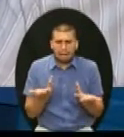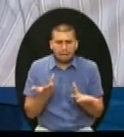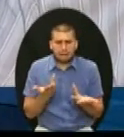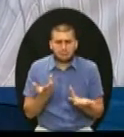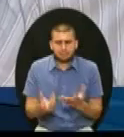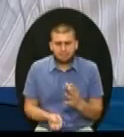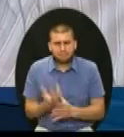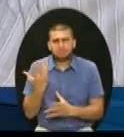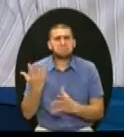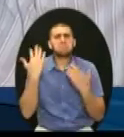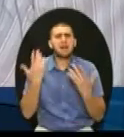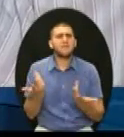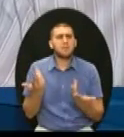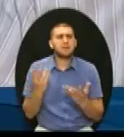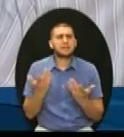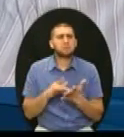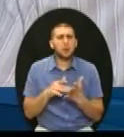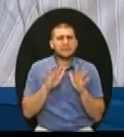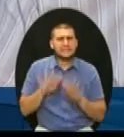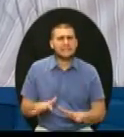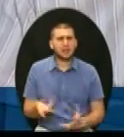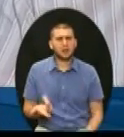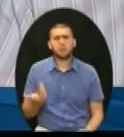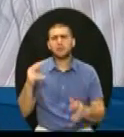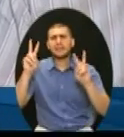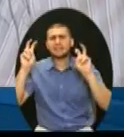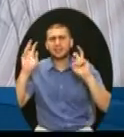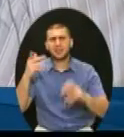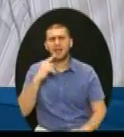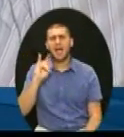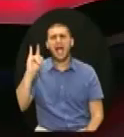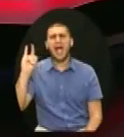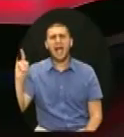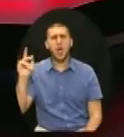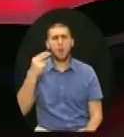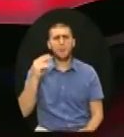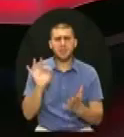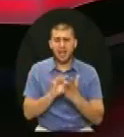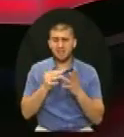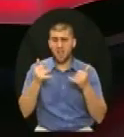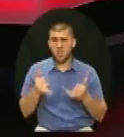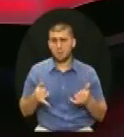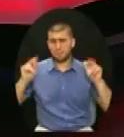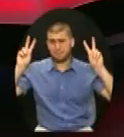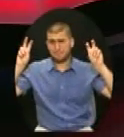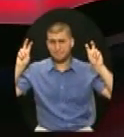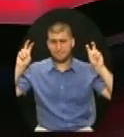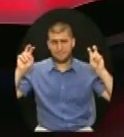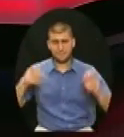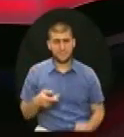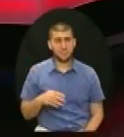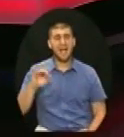מאגר... מאיזה מרבצי שנאה זה פרק? בוא נצטט את הדברים של חגי הוברמן, שכותב היום על אלמנה.